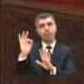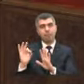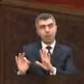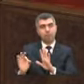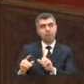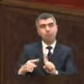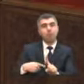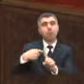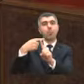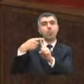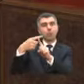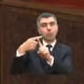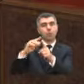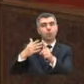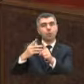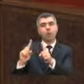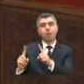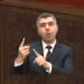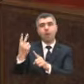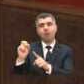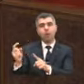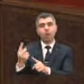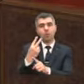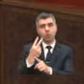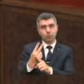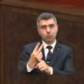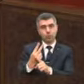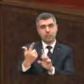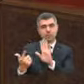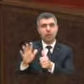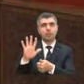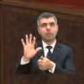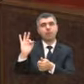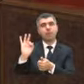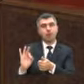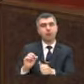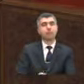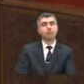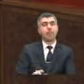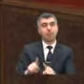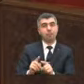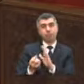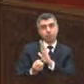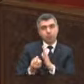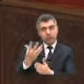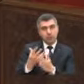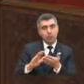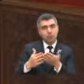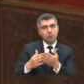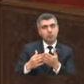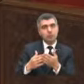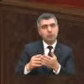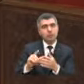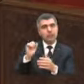ذاك السقف، ذاك الهدف اللي كنا مسطرين في 2021 اللي كان هو 67%، عبر إحداثات، عبر إعادة تأهيل، عبر